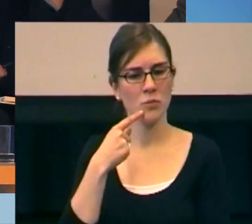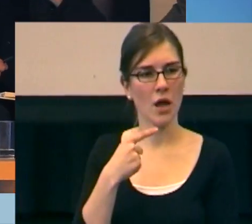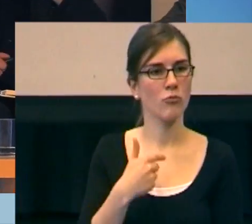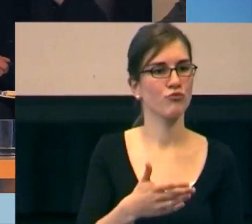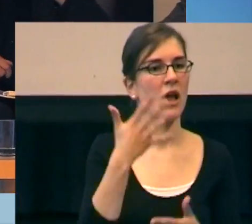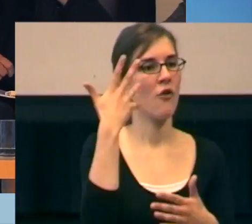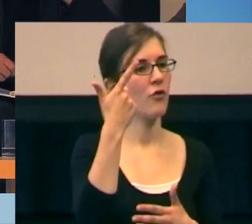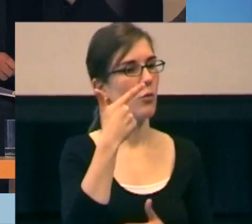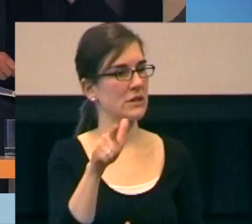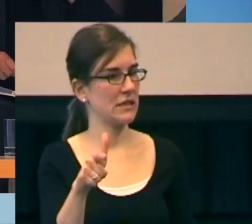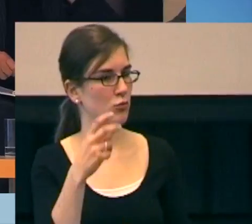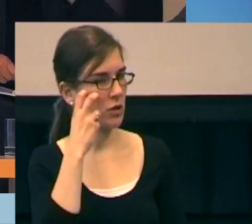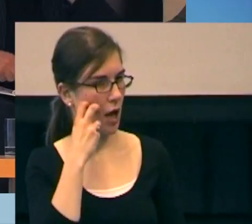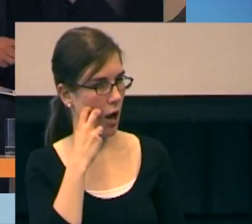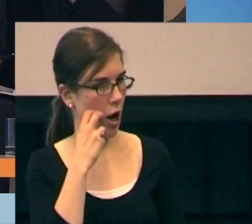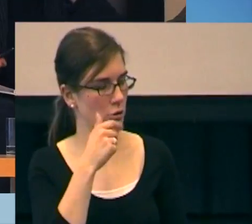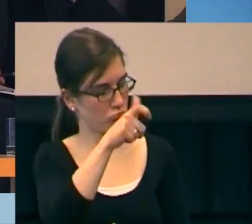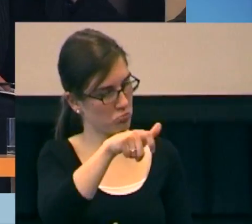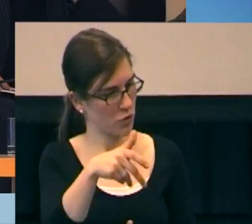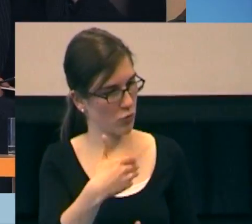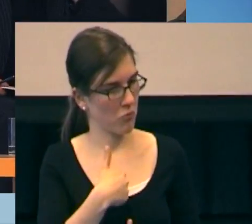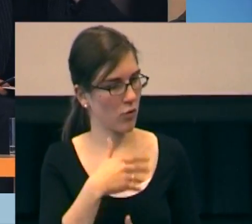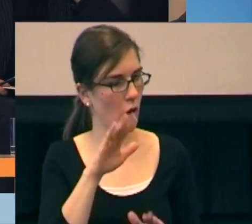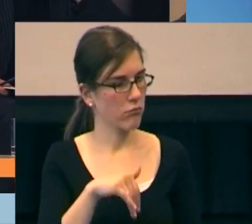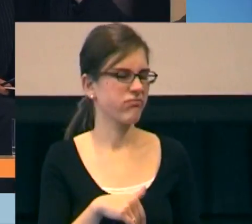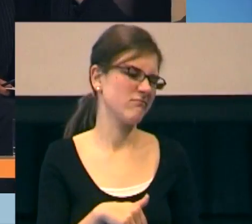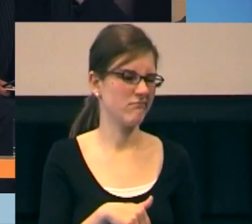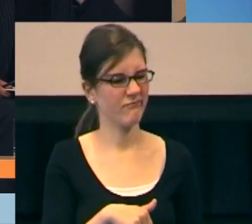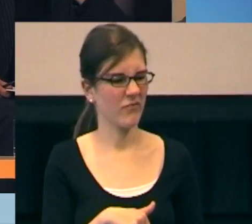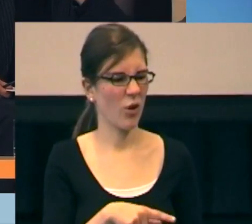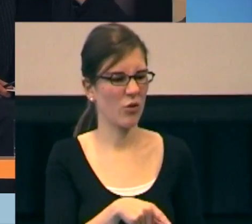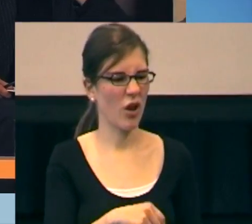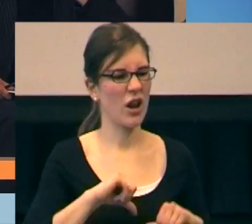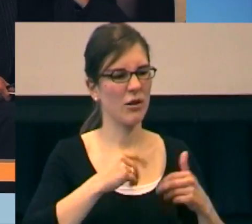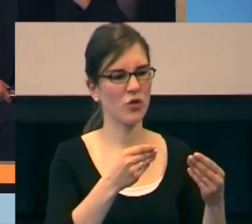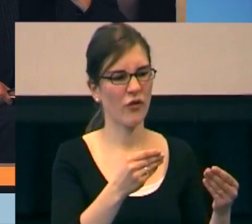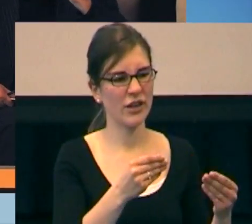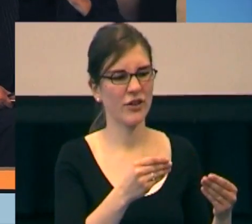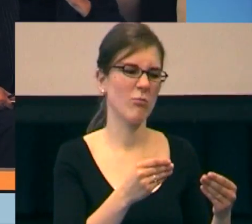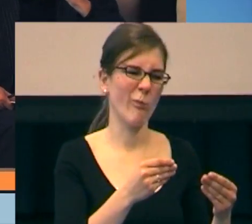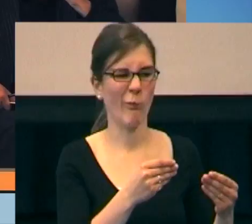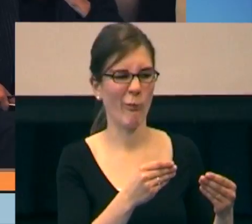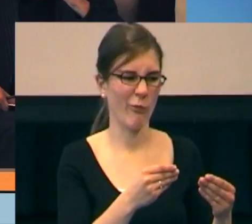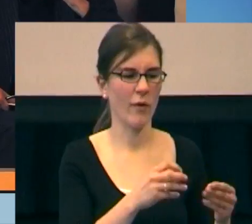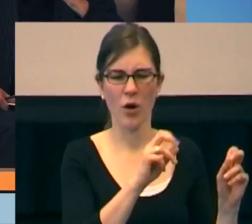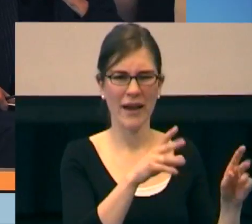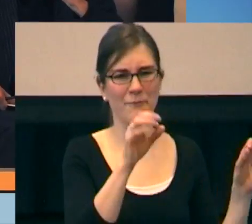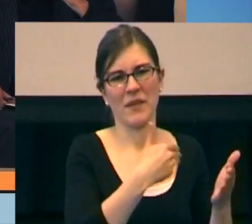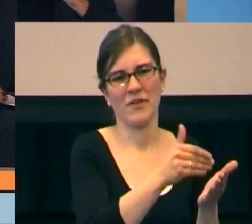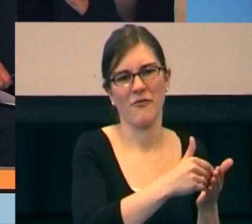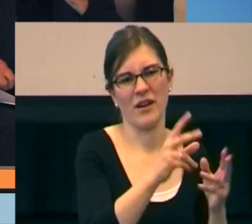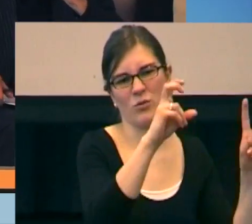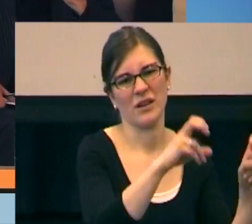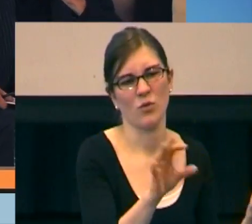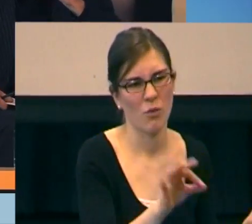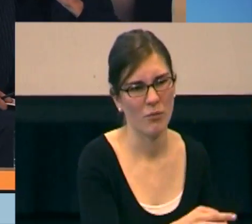jährigen Patienten möglicherweise sagt nun ist gut mit den Untersuchungen wie muss man das jetzt einschätzen